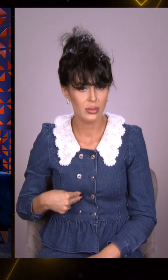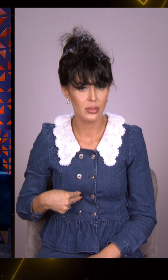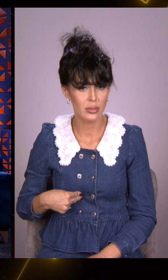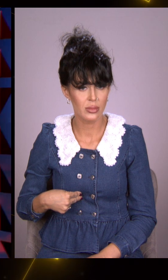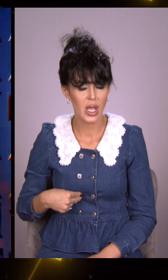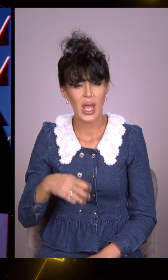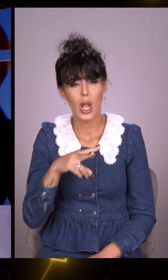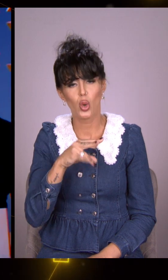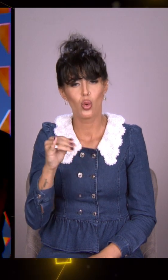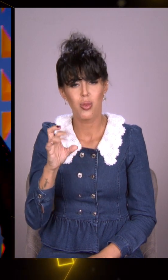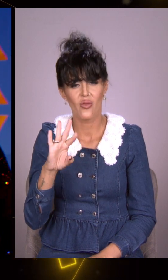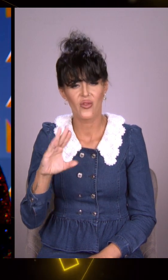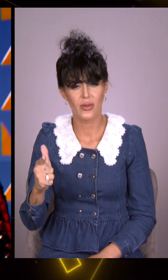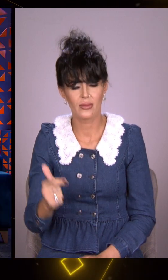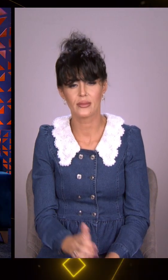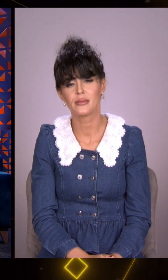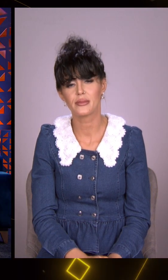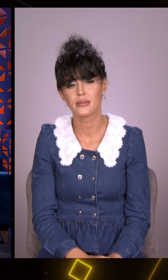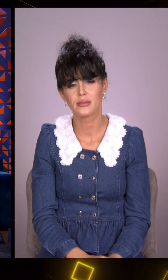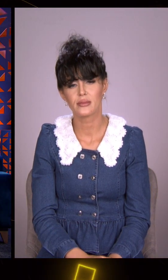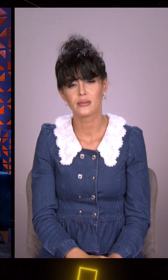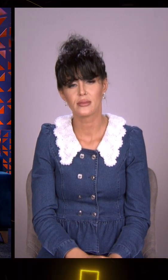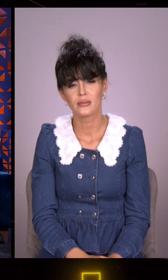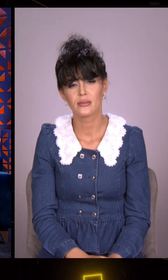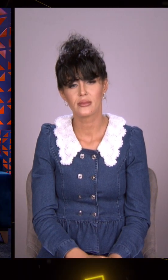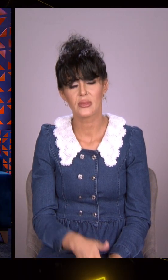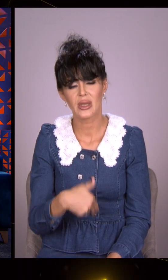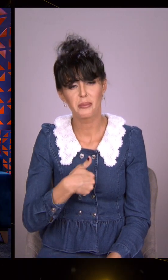Любов, виходьте до нас. Вітаю вас.